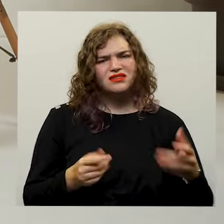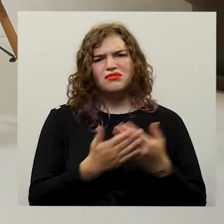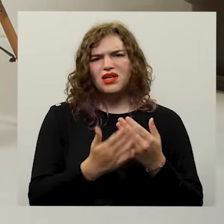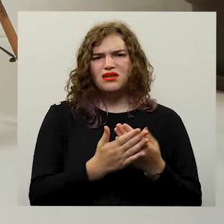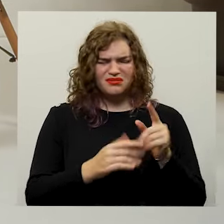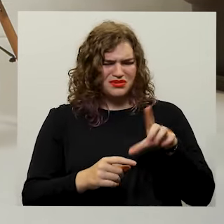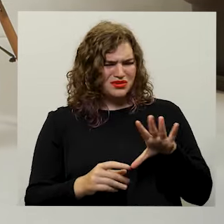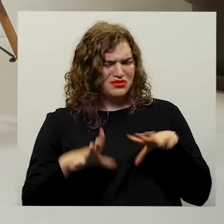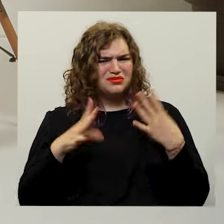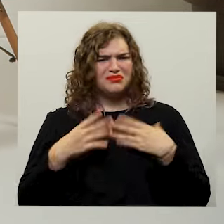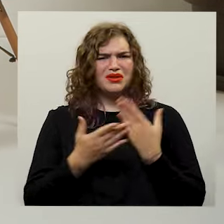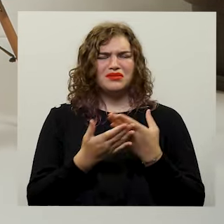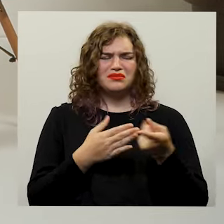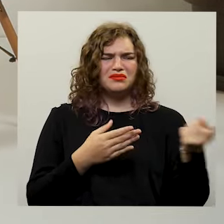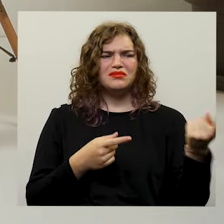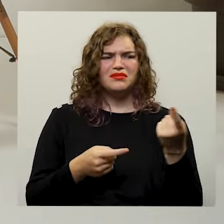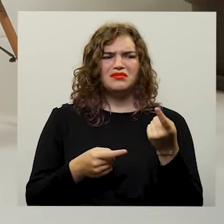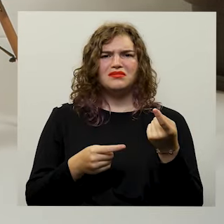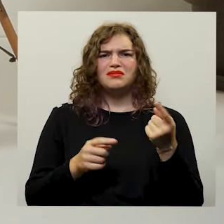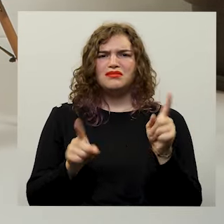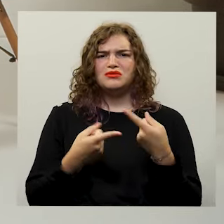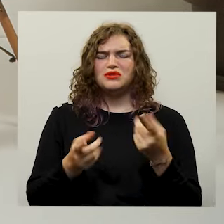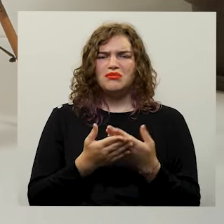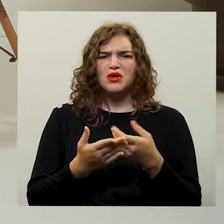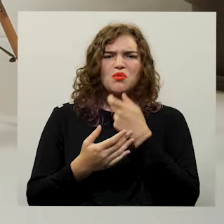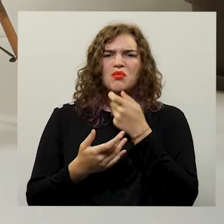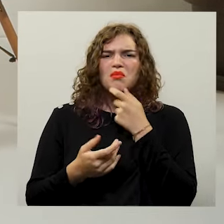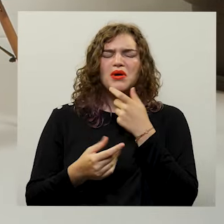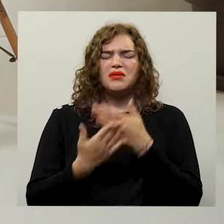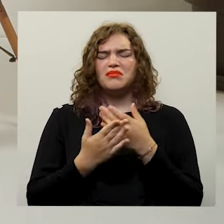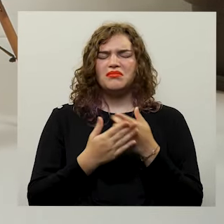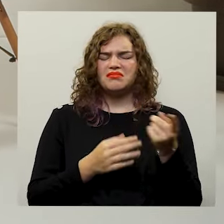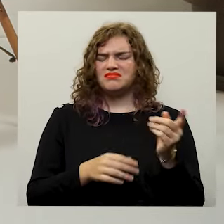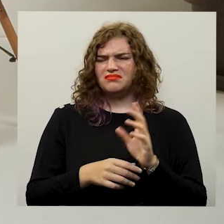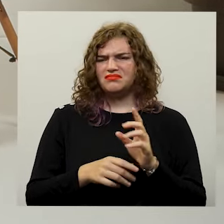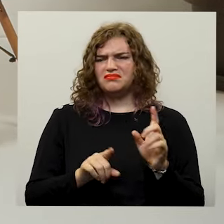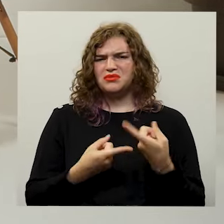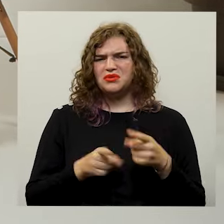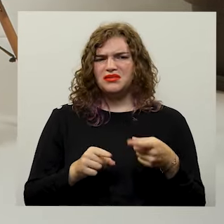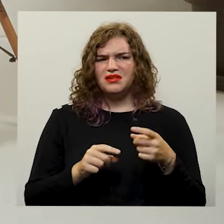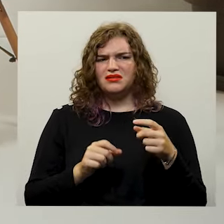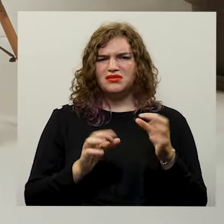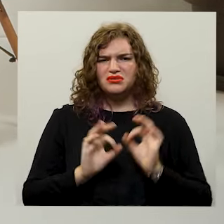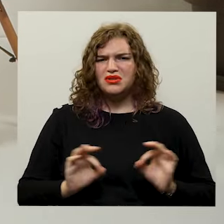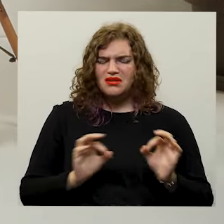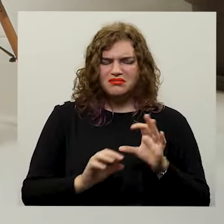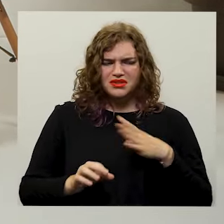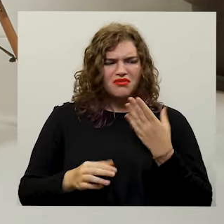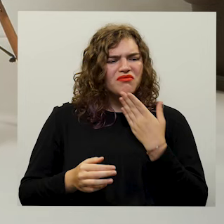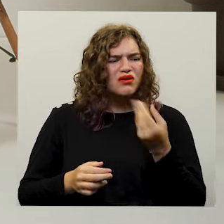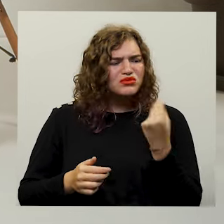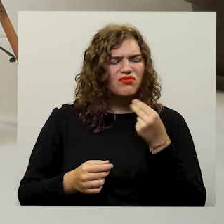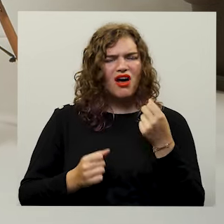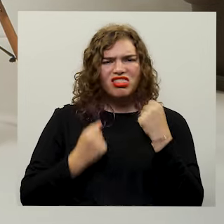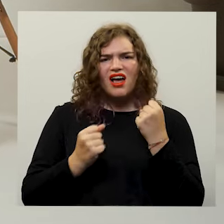e muzică de moș și de babe, muzica asta lentă. Nu-mi trebuie, mie-mi trebuie ceva